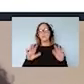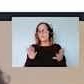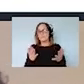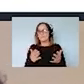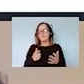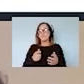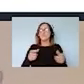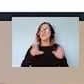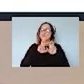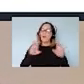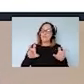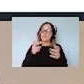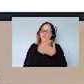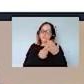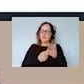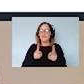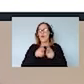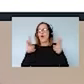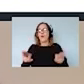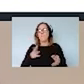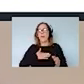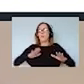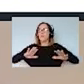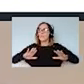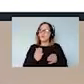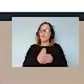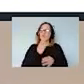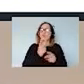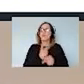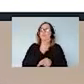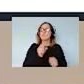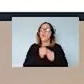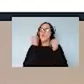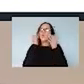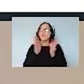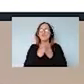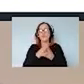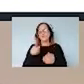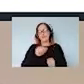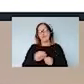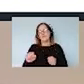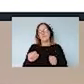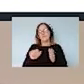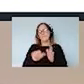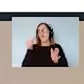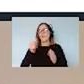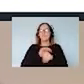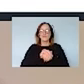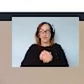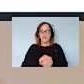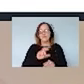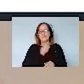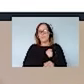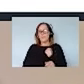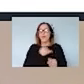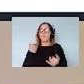czas sprzyjający czytaniu. Teraz w tym okresie, kiedy mamy utrudniony dostęp do kultury, wiadomo, książki są wyjątkowym przyjacielem. Biblioteki, jak